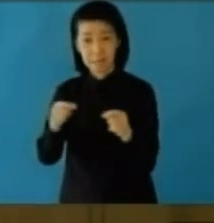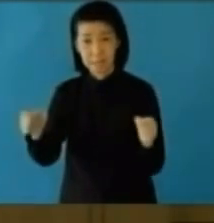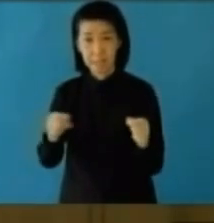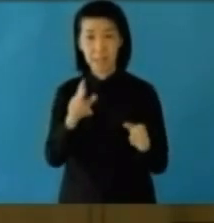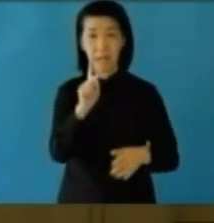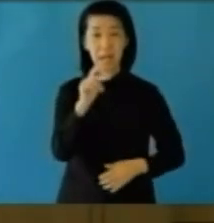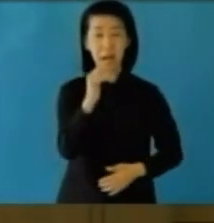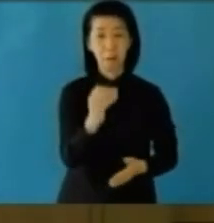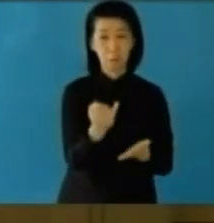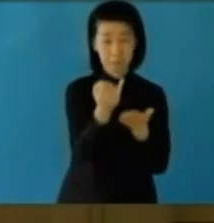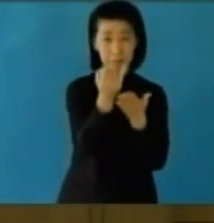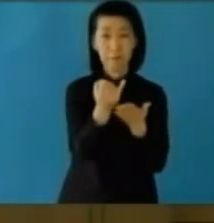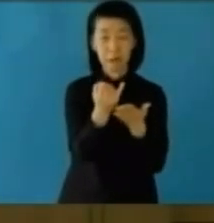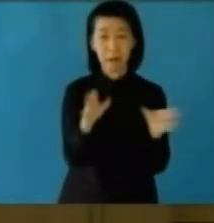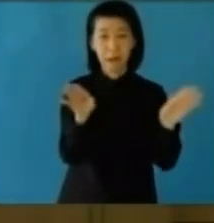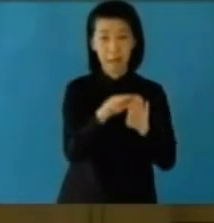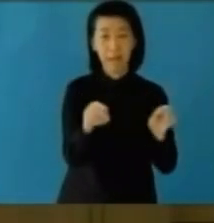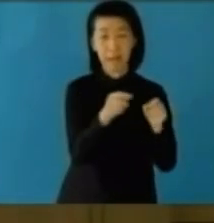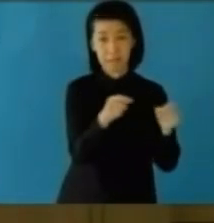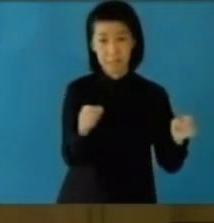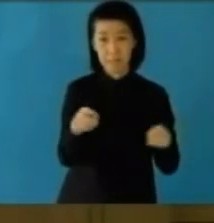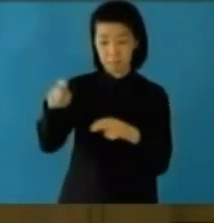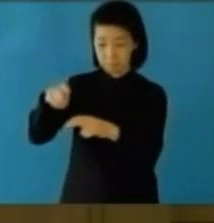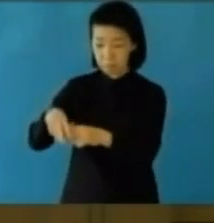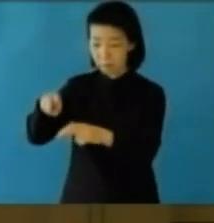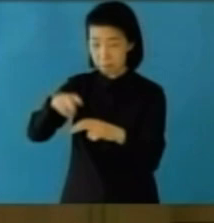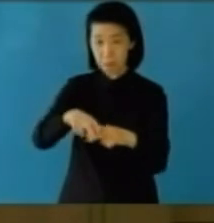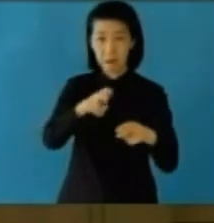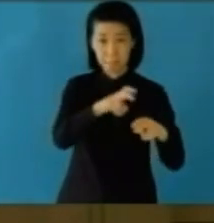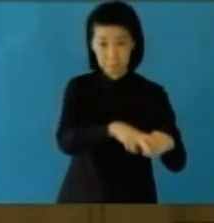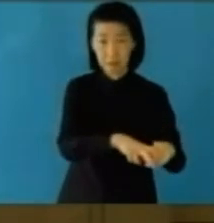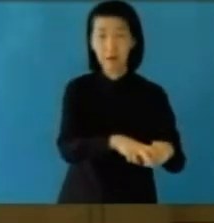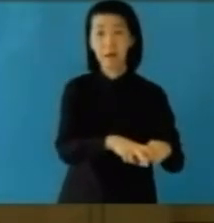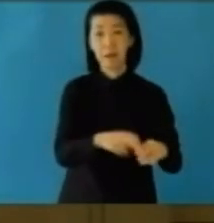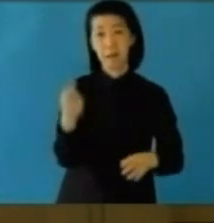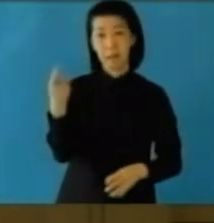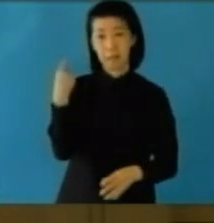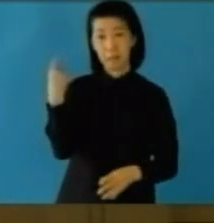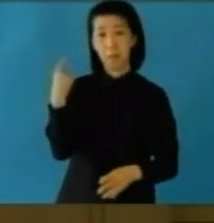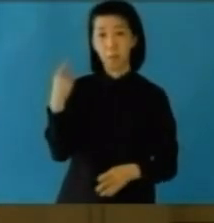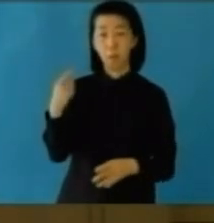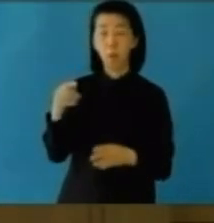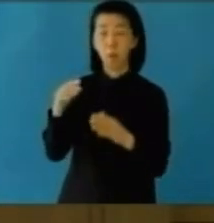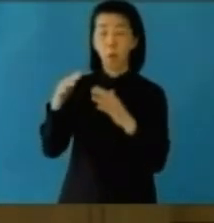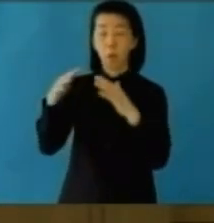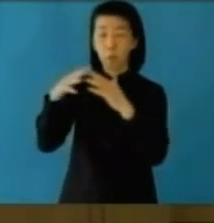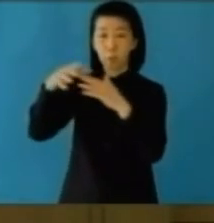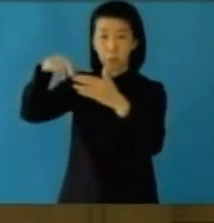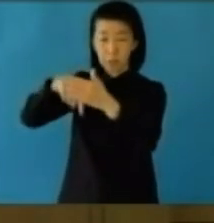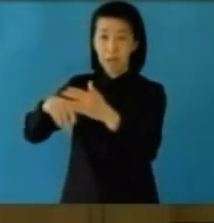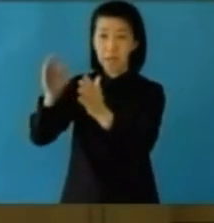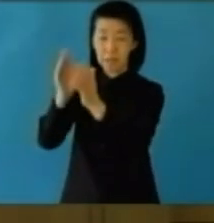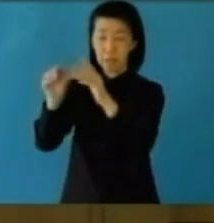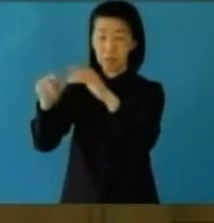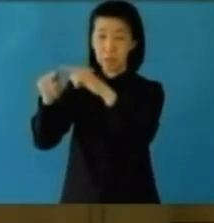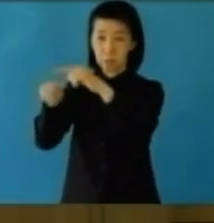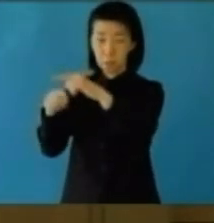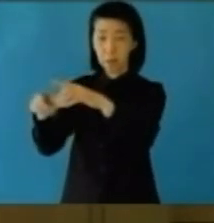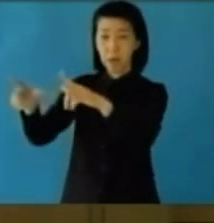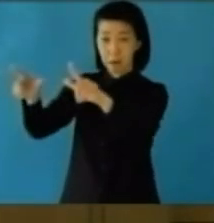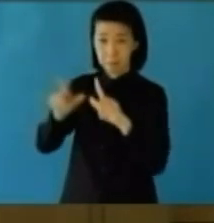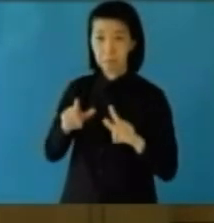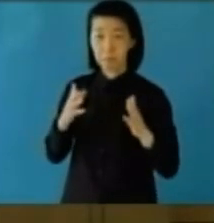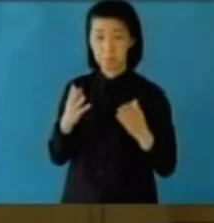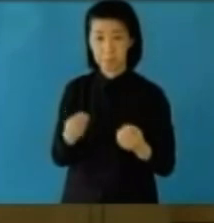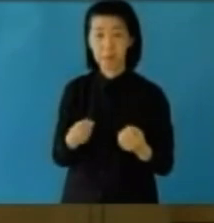総合閉会式にそれぞれご臨席されることが、昨日、宮内庁から発表されました。この度のご来県を県民を挙げ